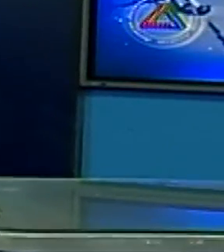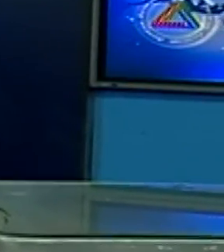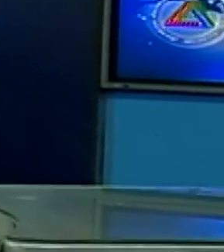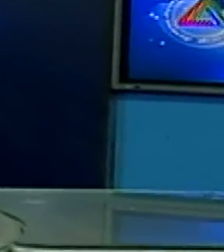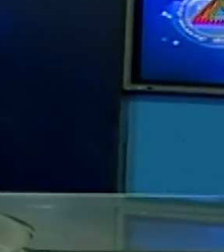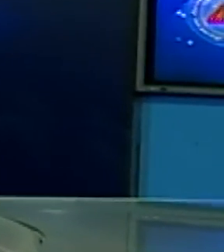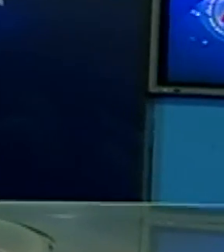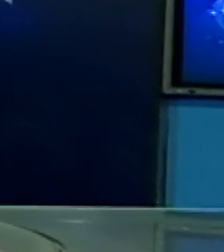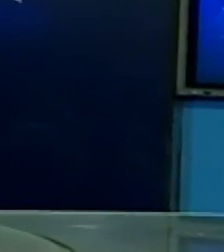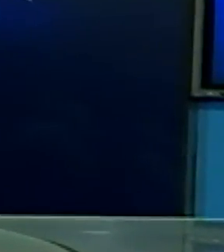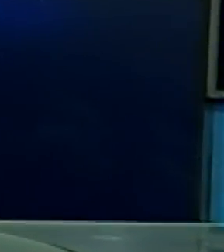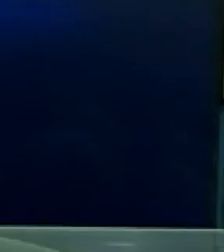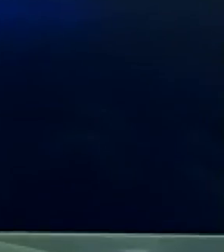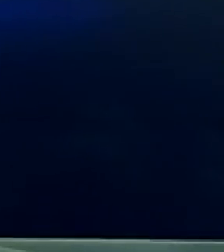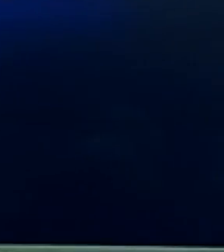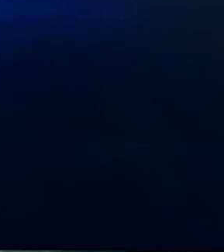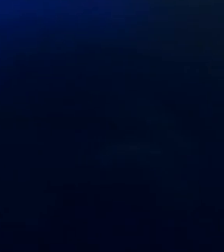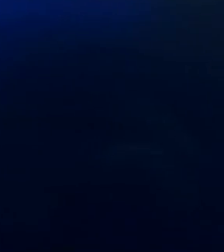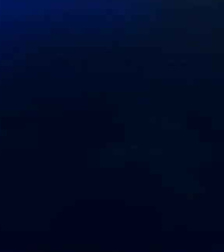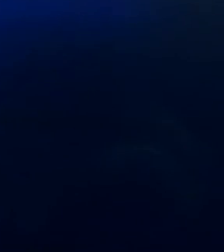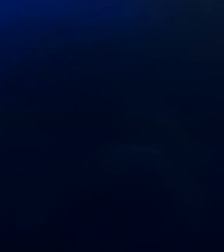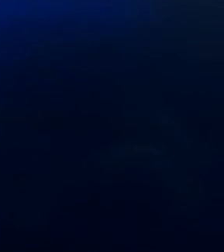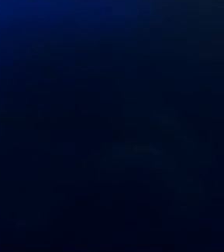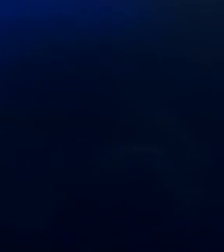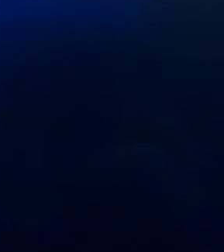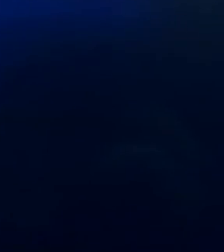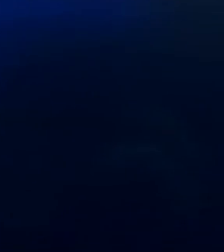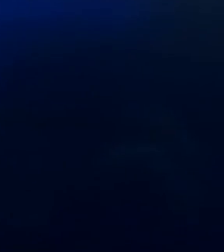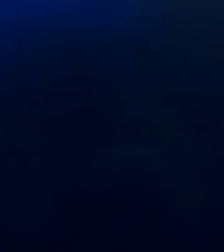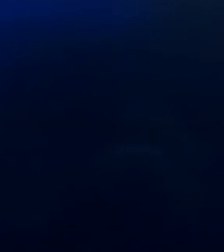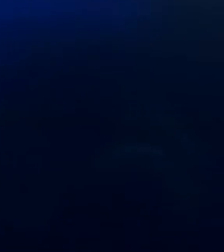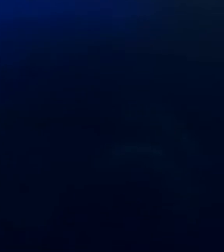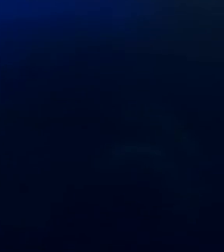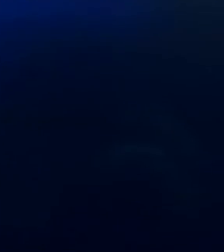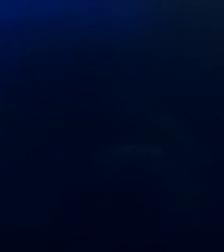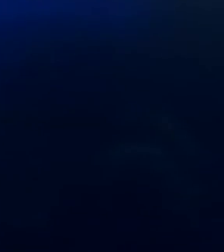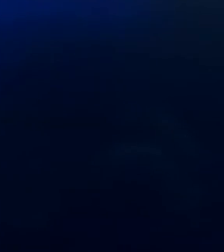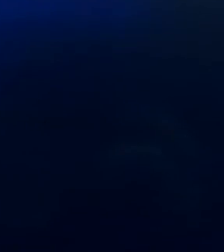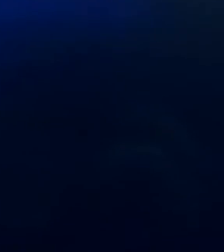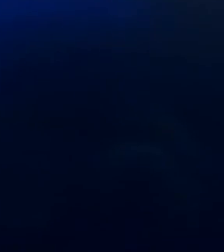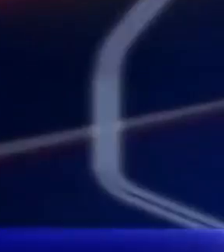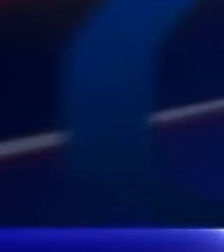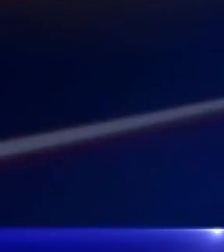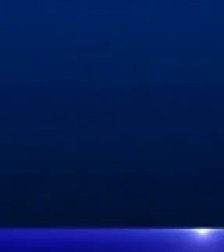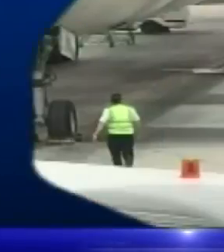আসসালামু আলাইকুম। এটিএন বাংলা সংবাদে সবাইকে স্বাগত জানাচ্ছি, আমি নাজনীন নাহার। শুরুতেই বিআরবি কেবল সংবাদ শিরোনাম।